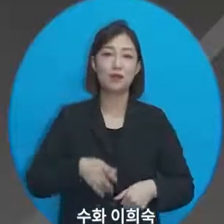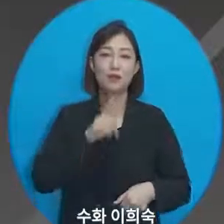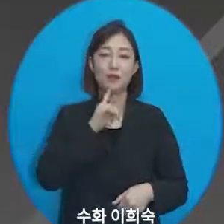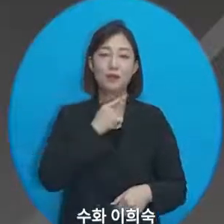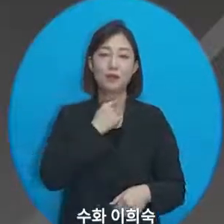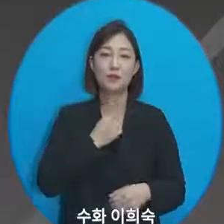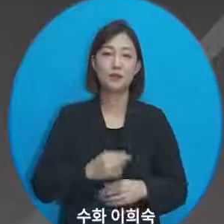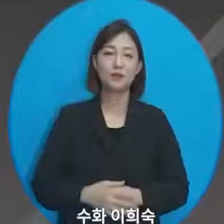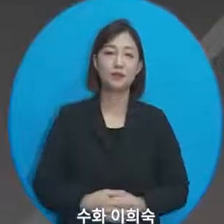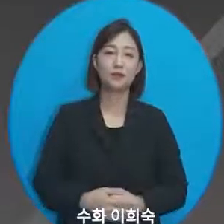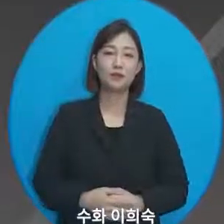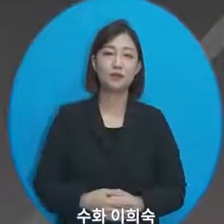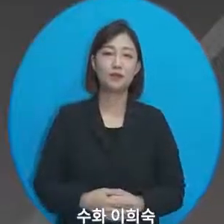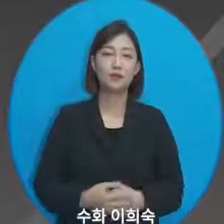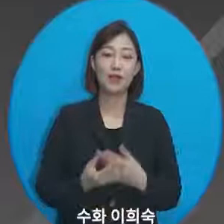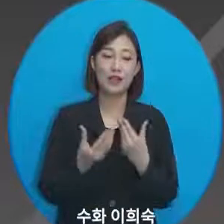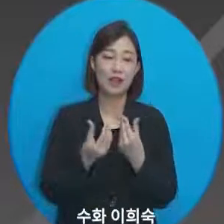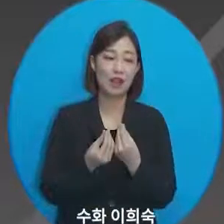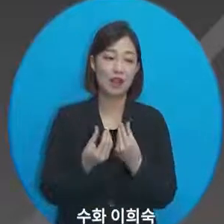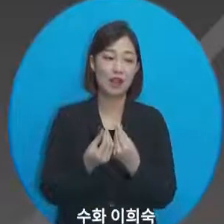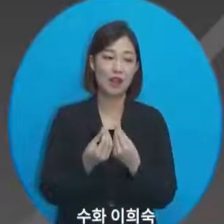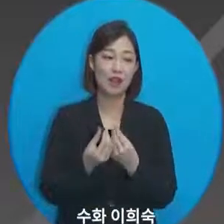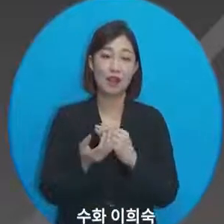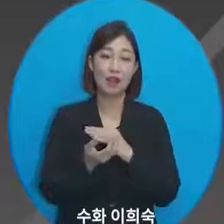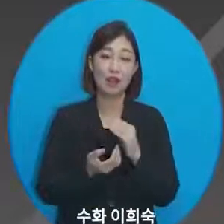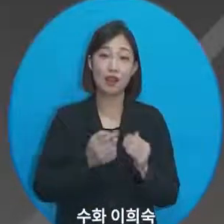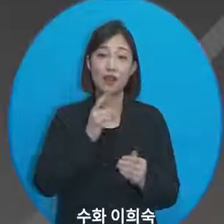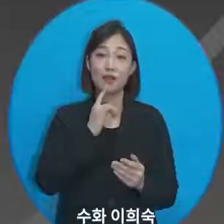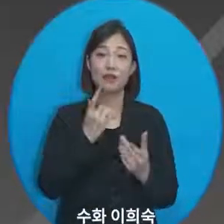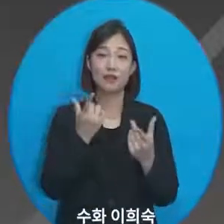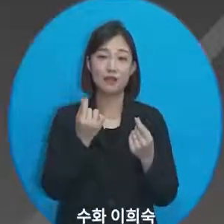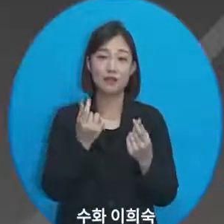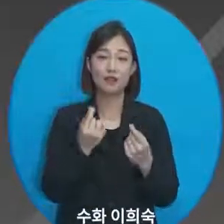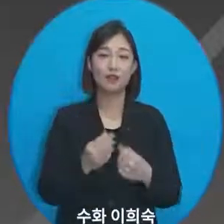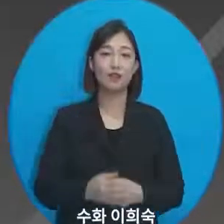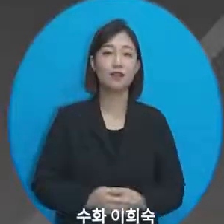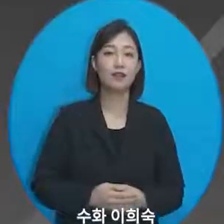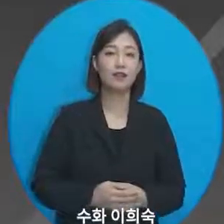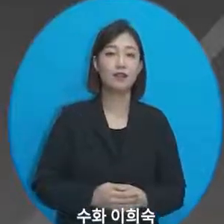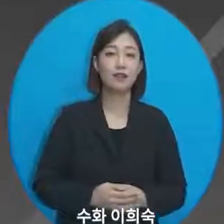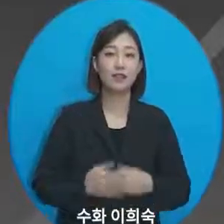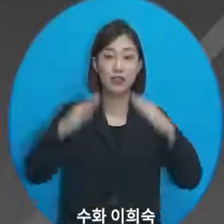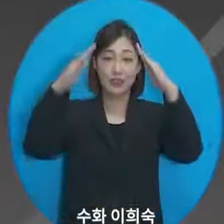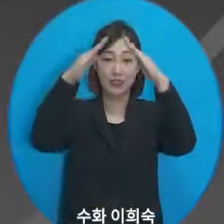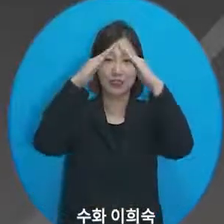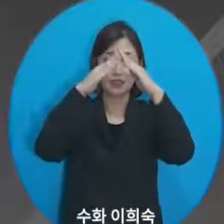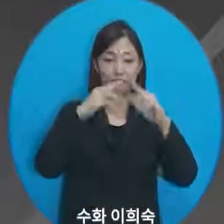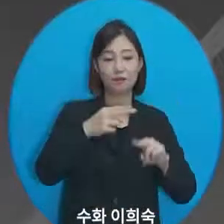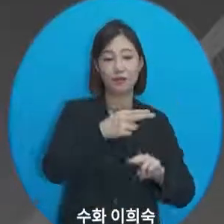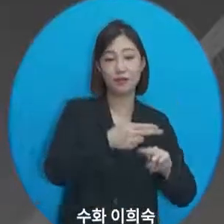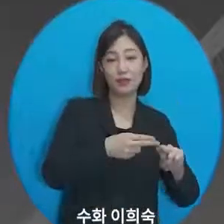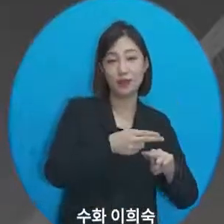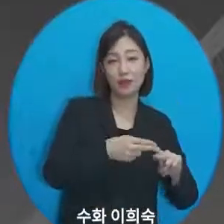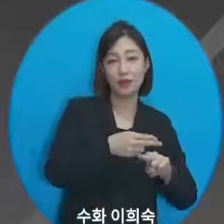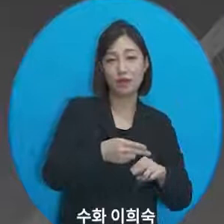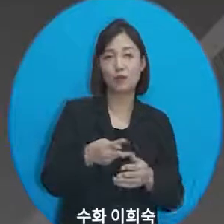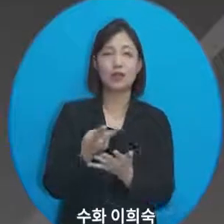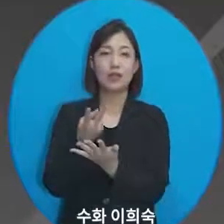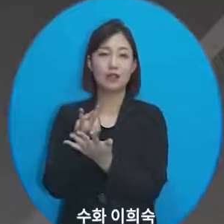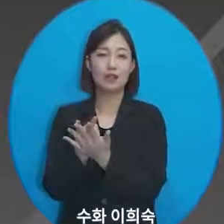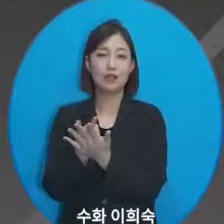직접적인 예로서 재택근무 상황에서 거실 공간과 침실 공간 그 사이에